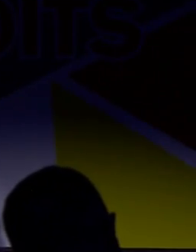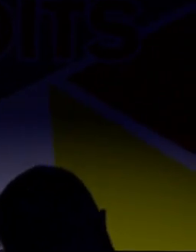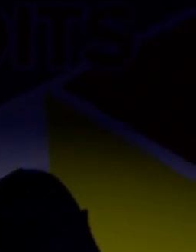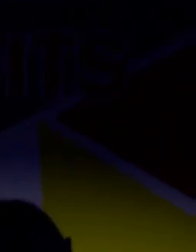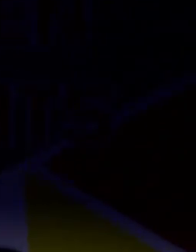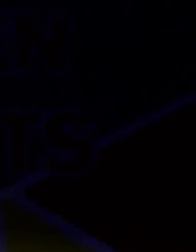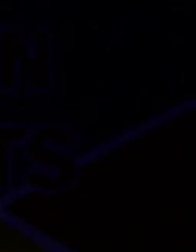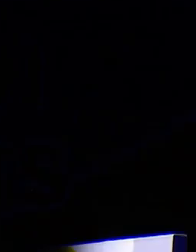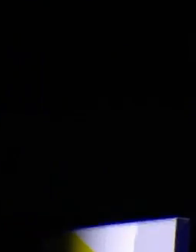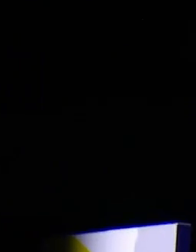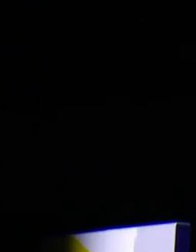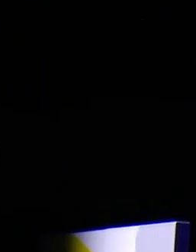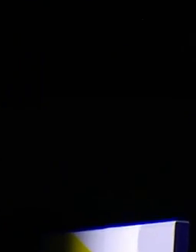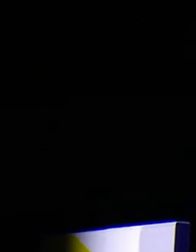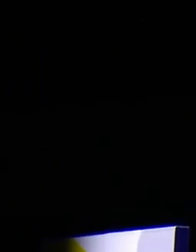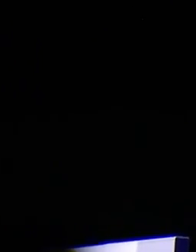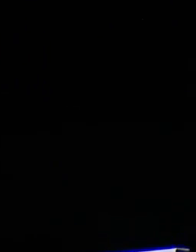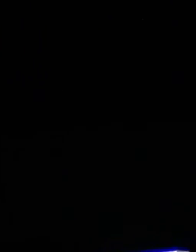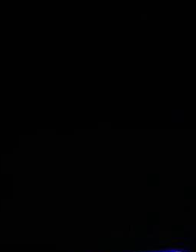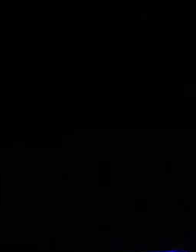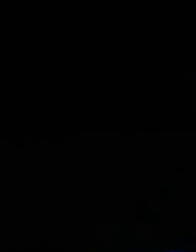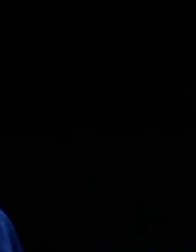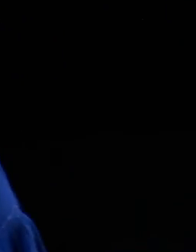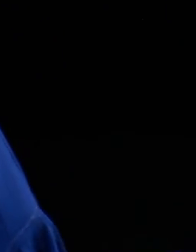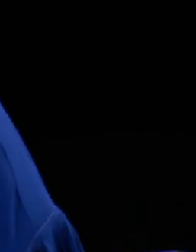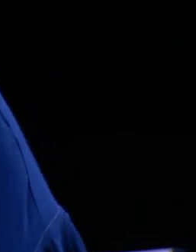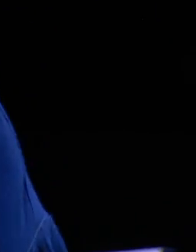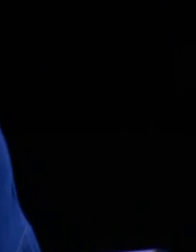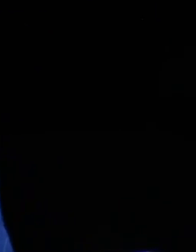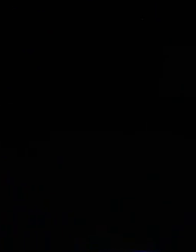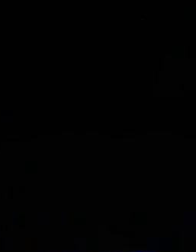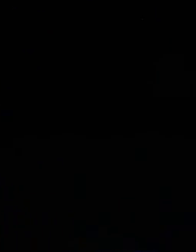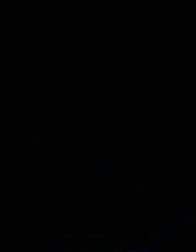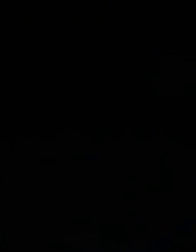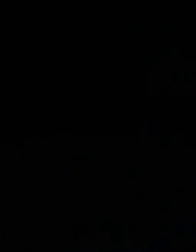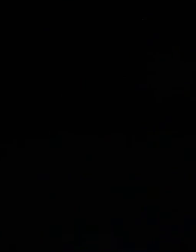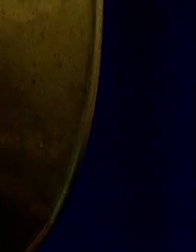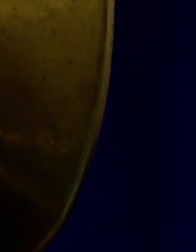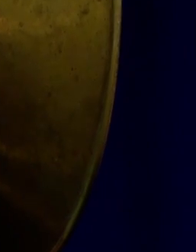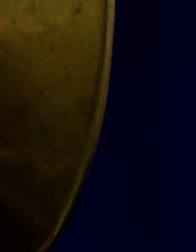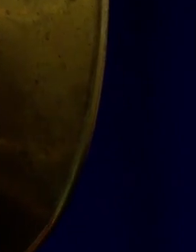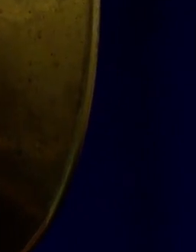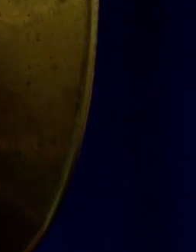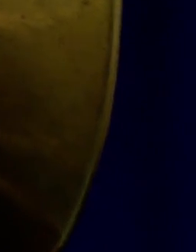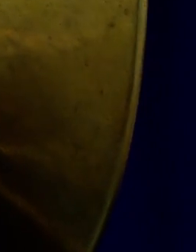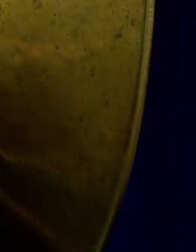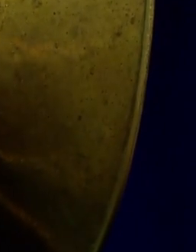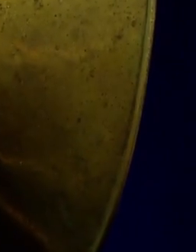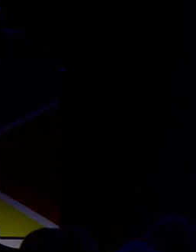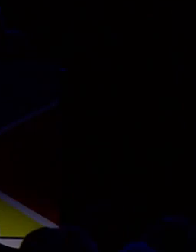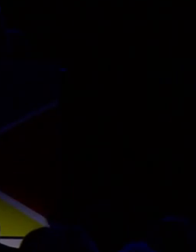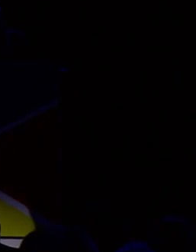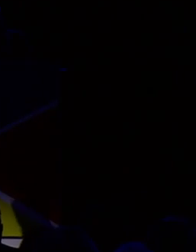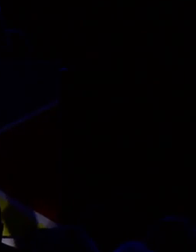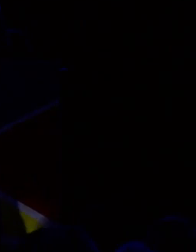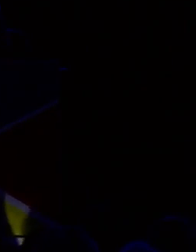Finalement, dans cette affaire, seuls les féministes ont pris en main la cause des travailleuses. C'est incroyable quand même. Les travailleurs comme